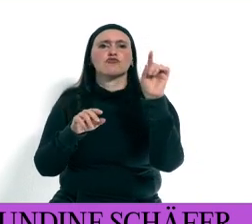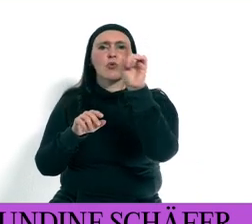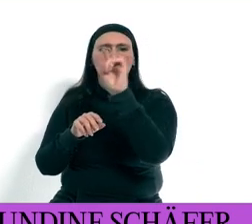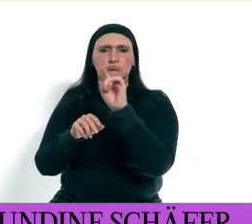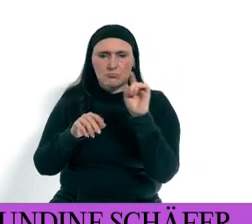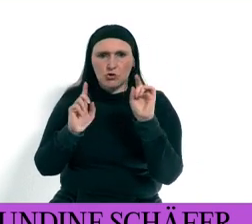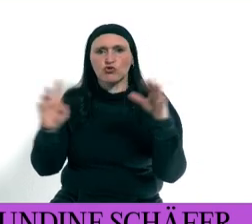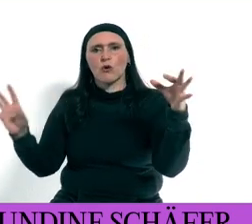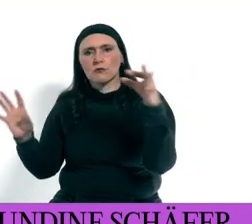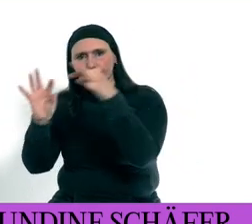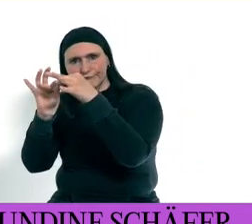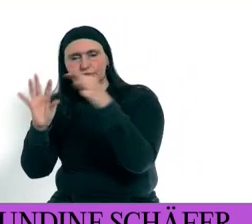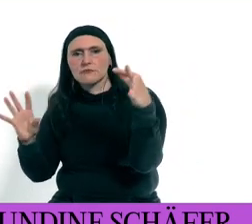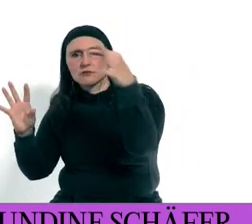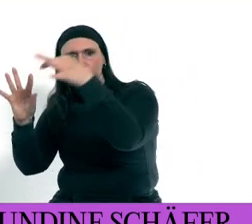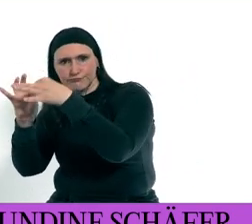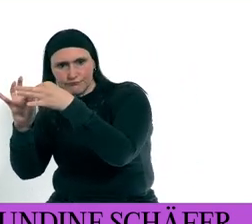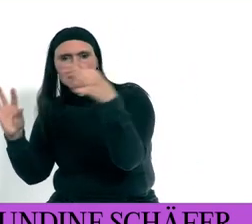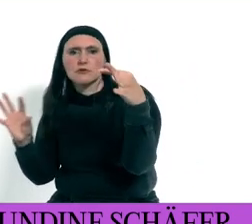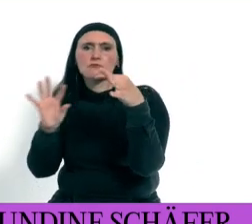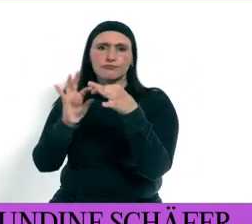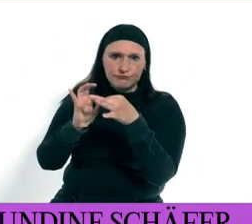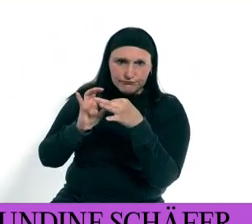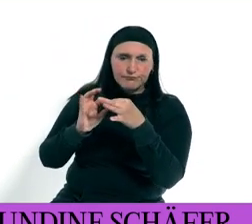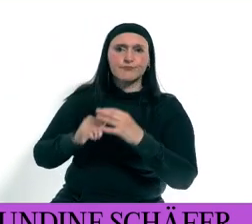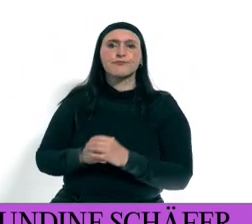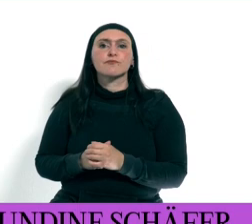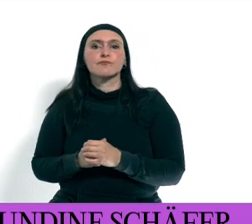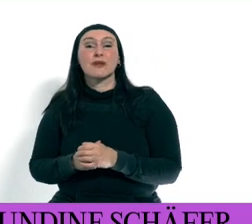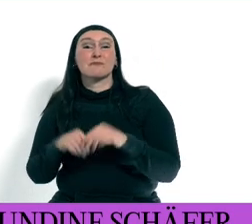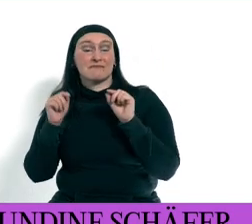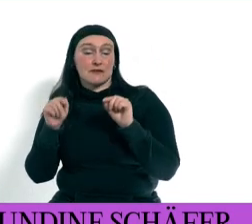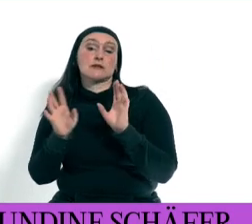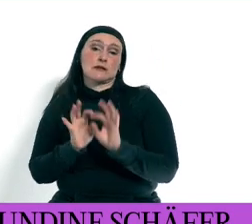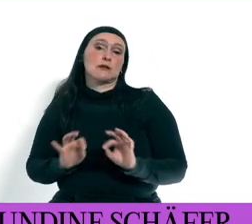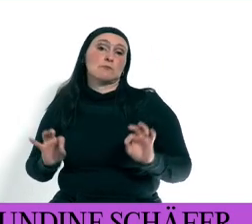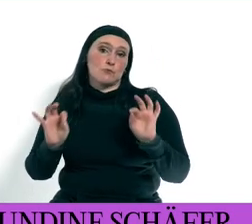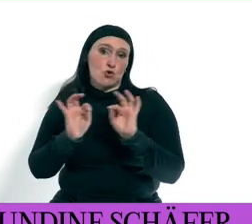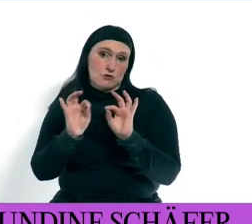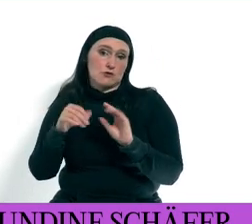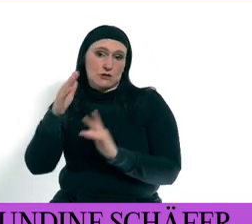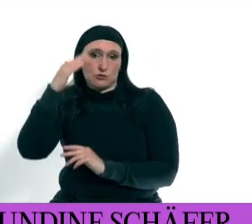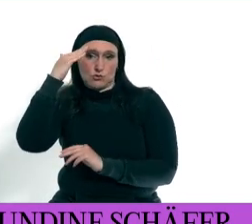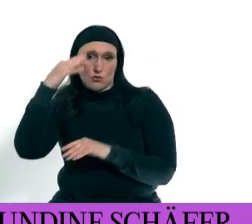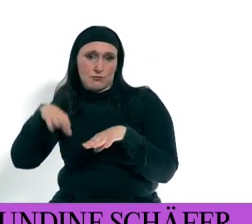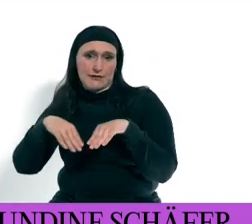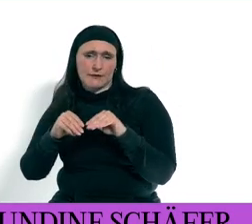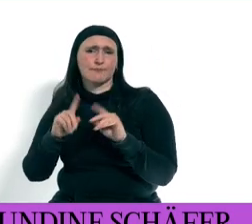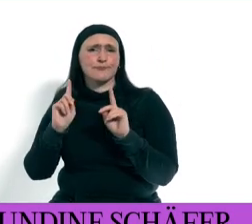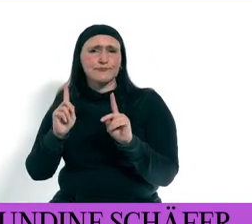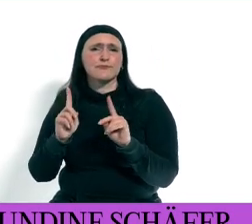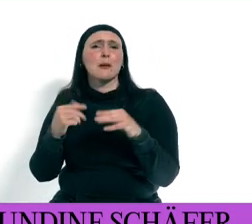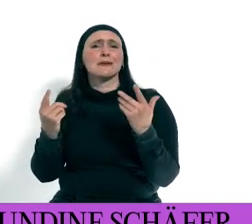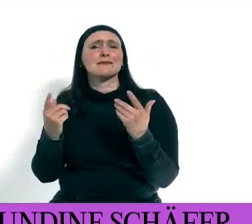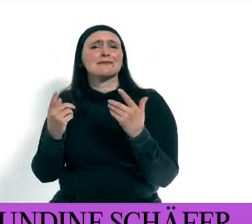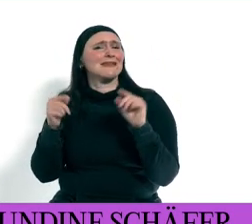Anschluss zu finden an den Alltag, die Alltagsrealität. Aber wir